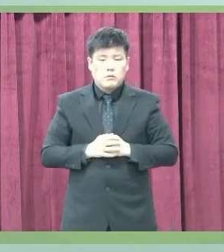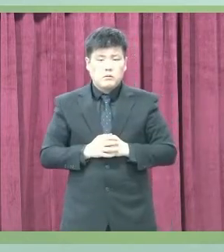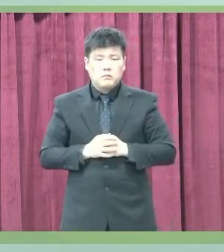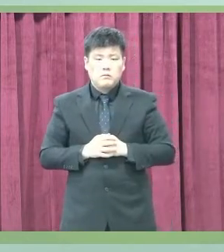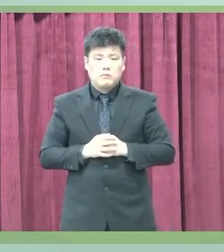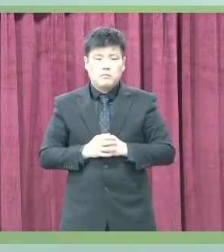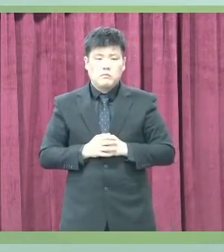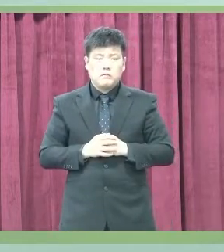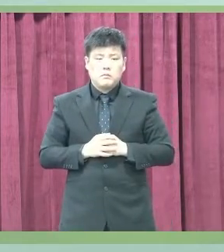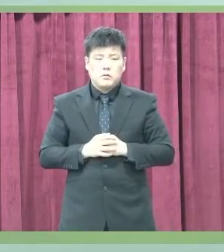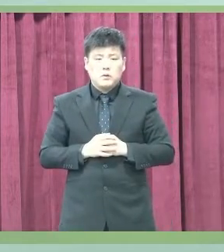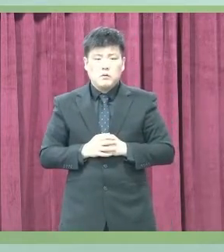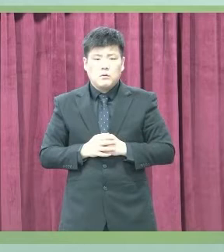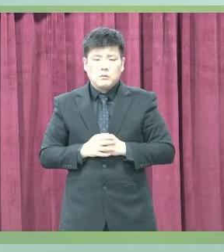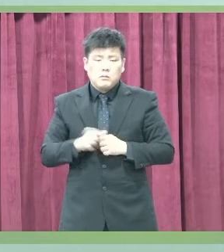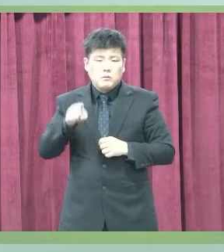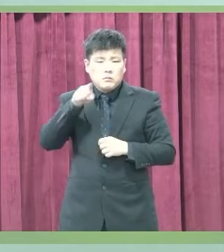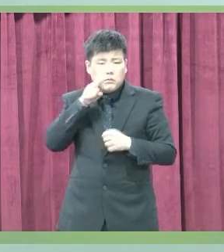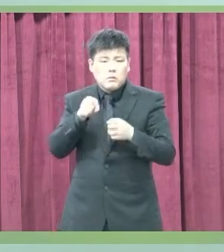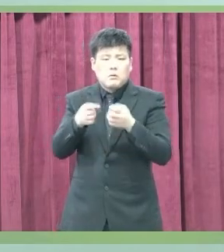그 다음에 방광 이것도 마찬가지고요.